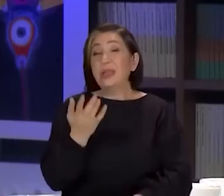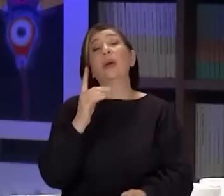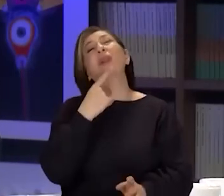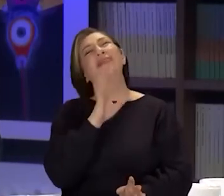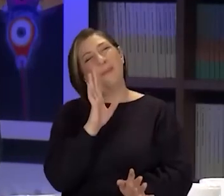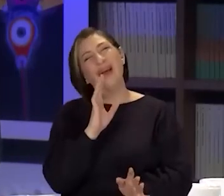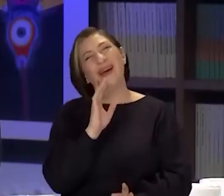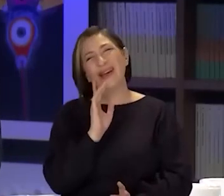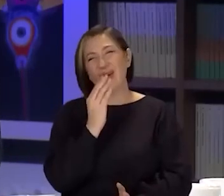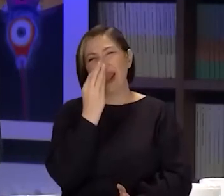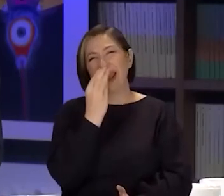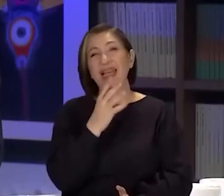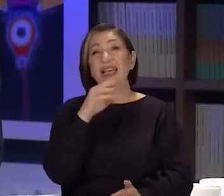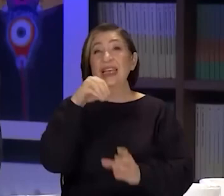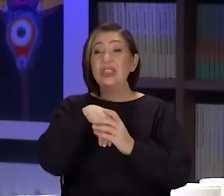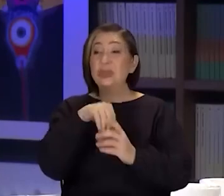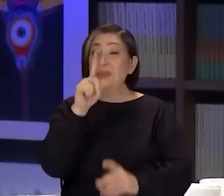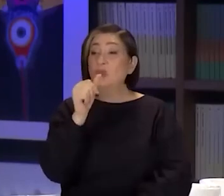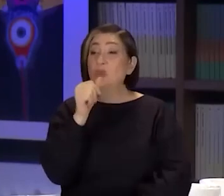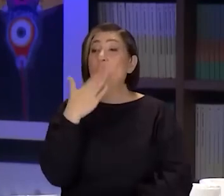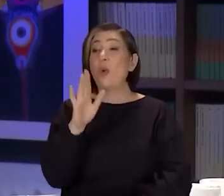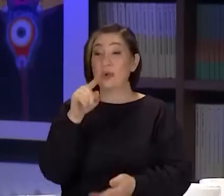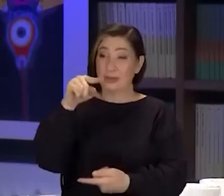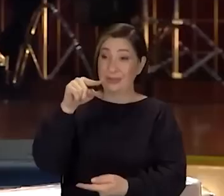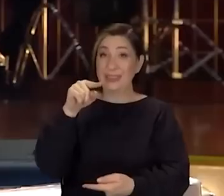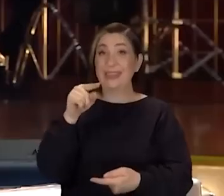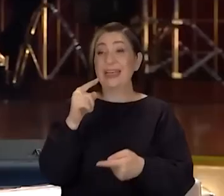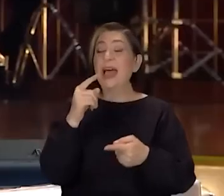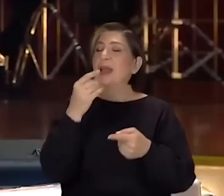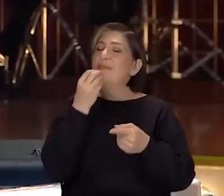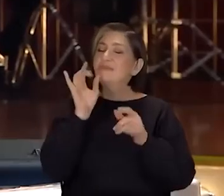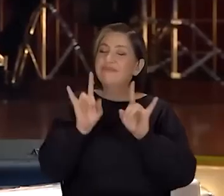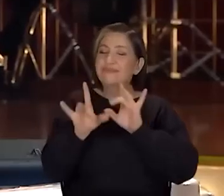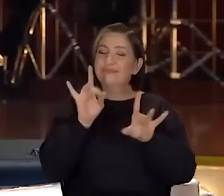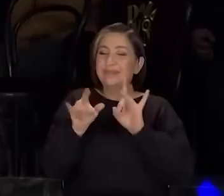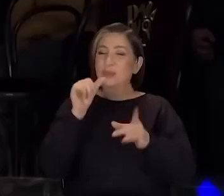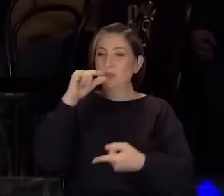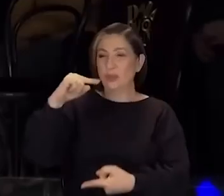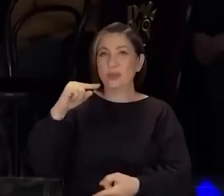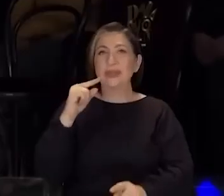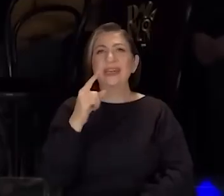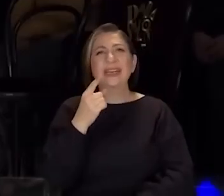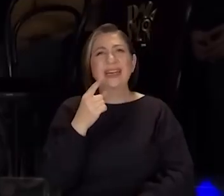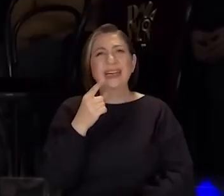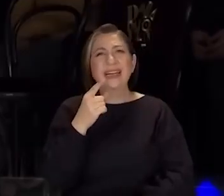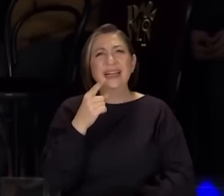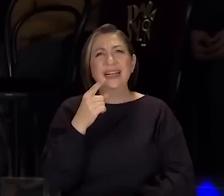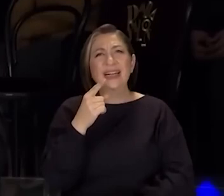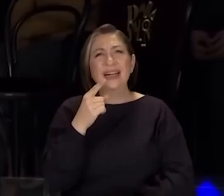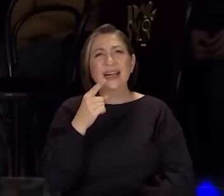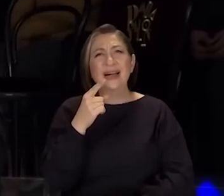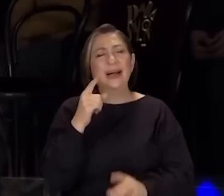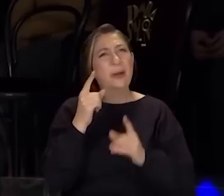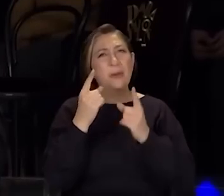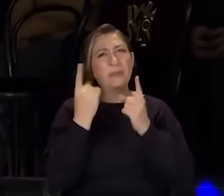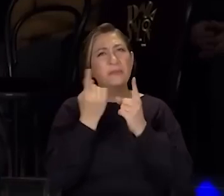Nimettir yine de. Yo efendim. Ama içinde bir tek su yoktu, suyun yani. Ha. Evet. Çeşitli bir şey, ne? Herbal.